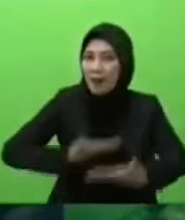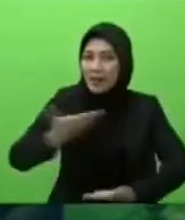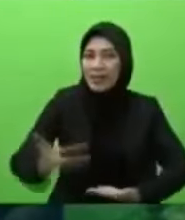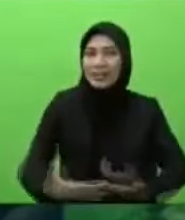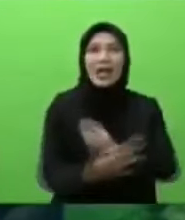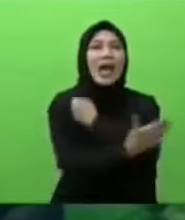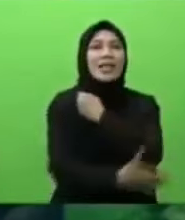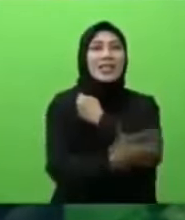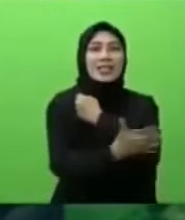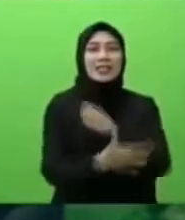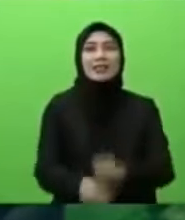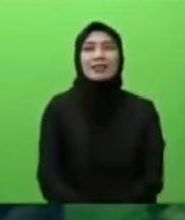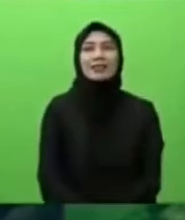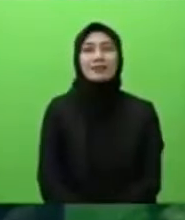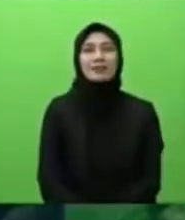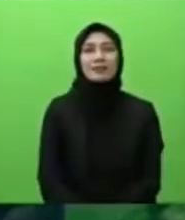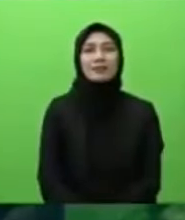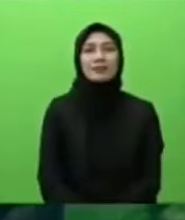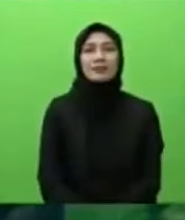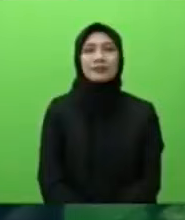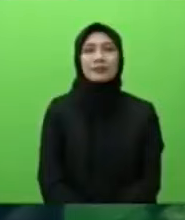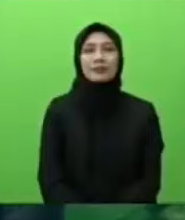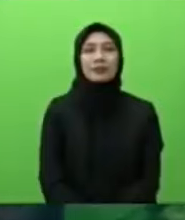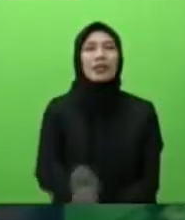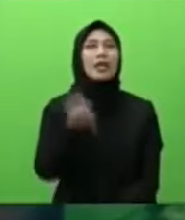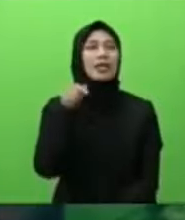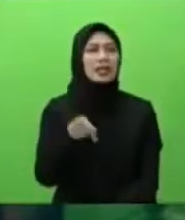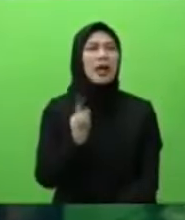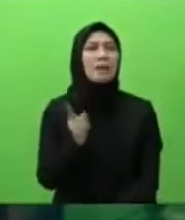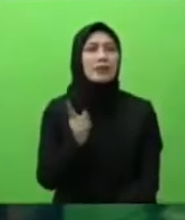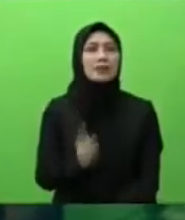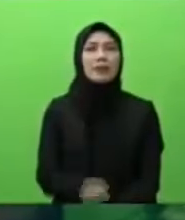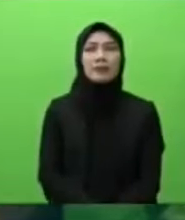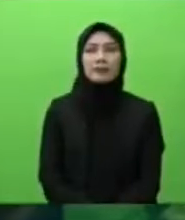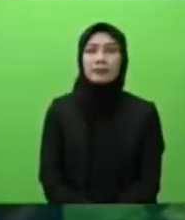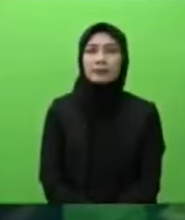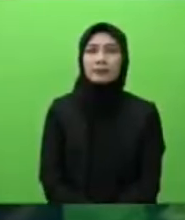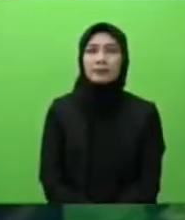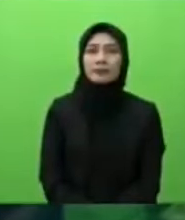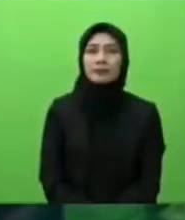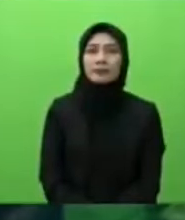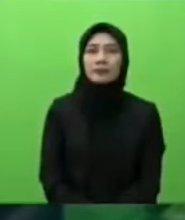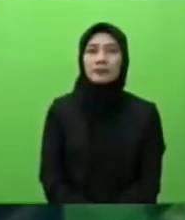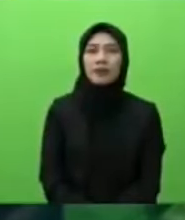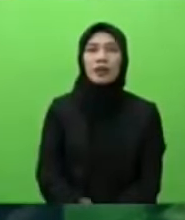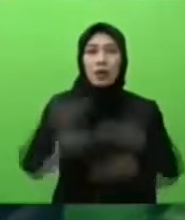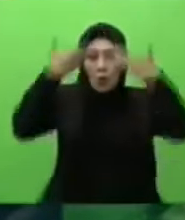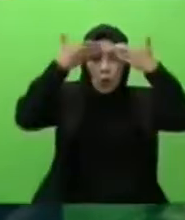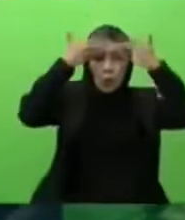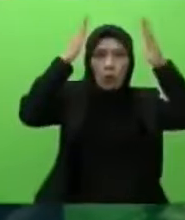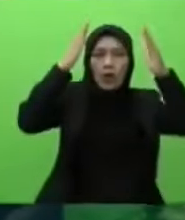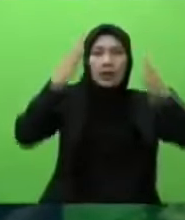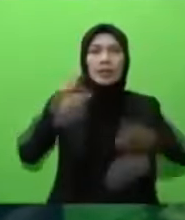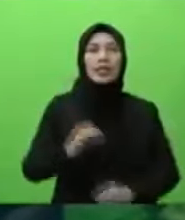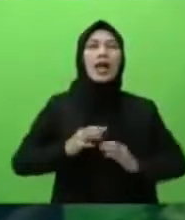Negeri hidmah kebangsaan ini lahir dari visi keislaman berwawasan nasionalisme